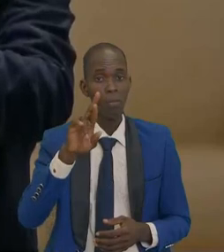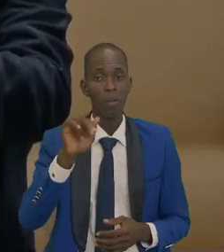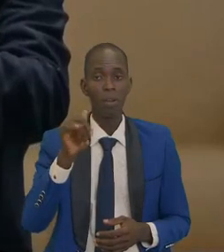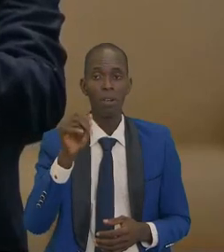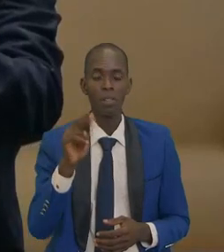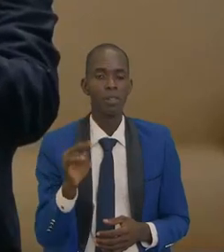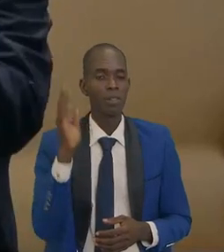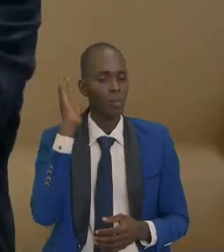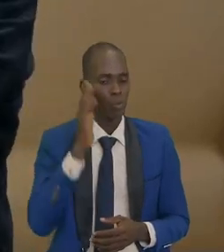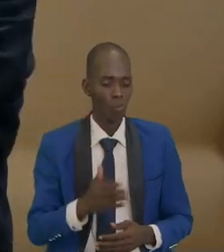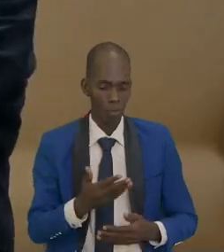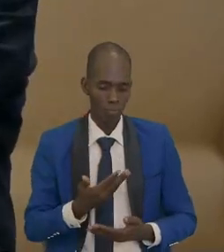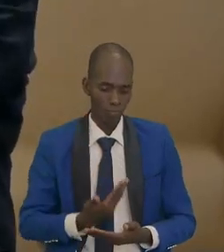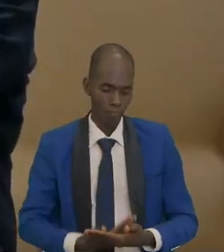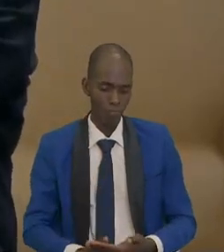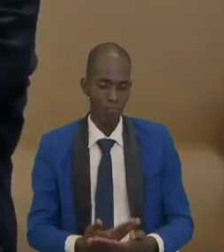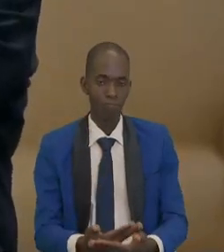Esaïe l'a dit de la part de Dieu.